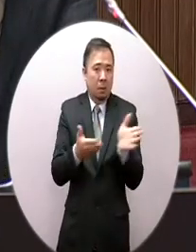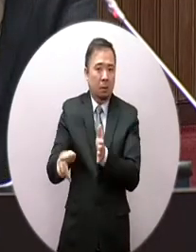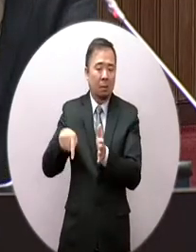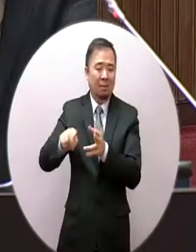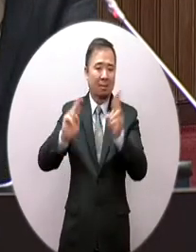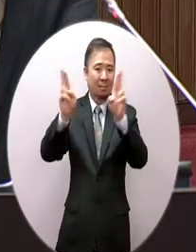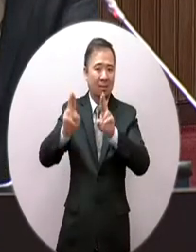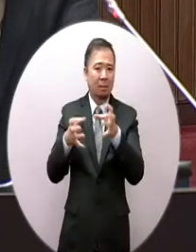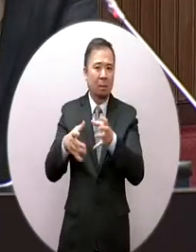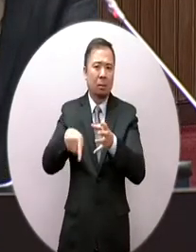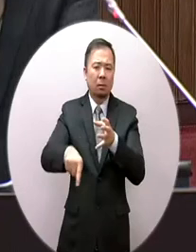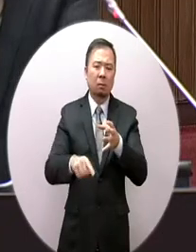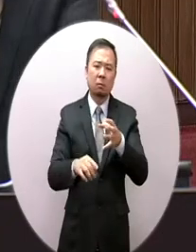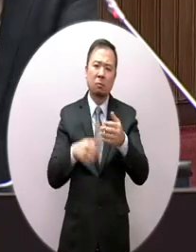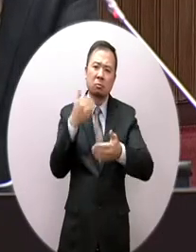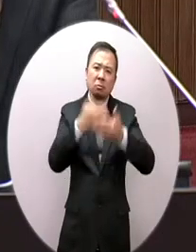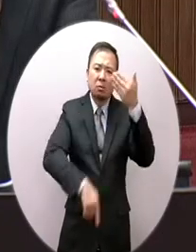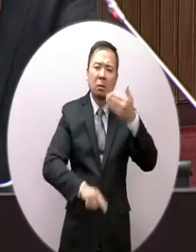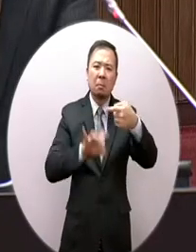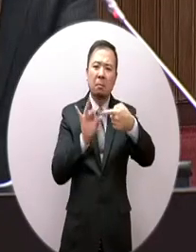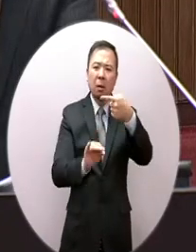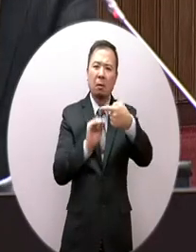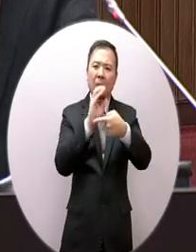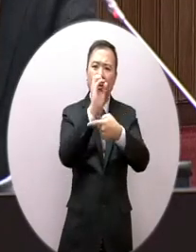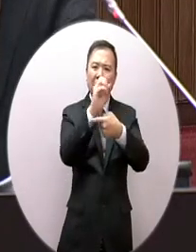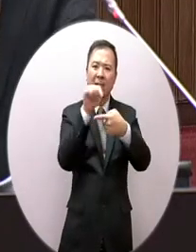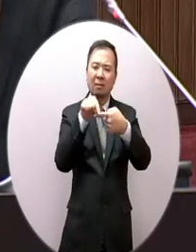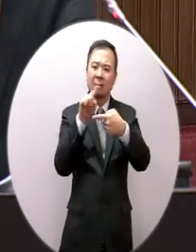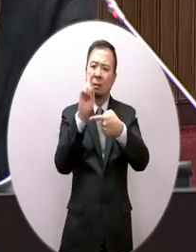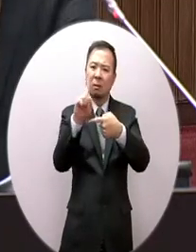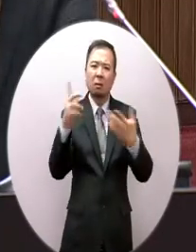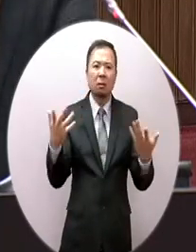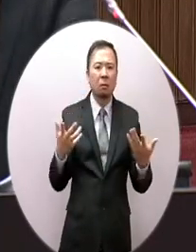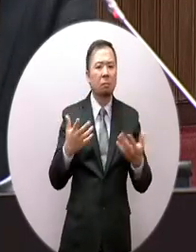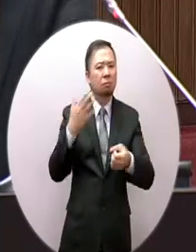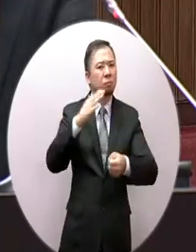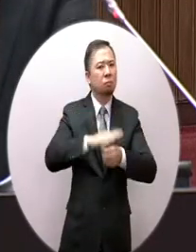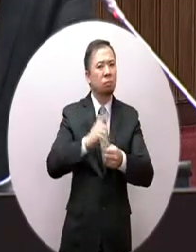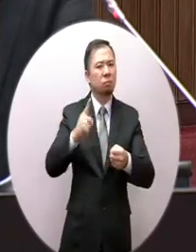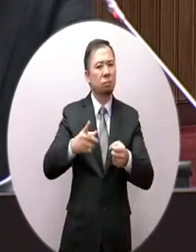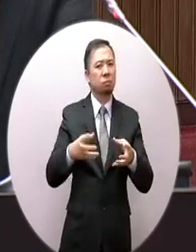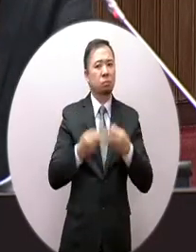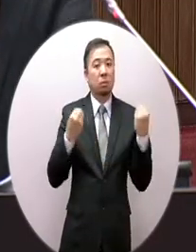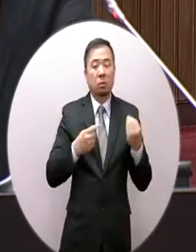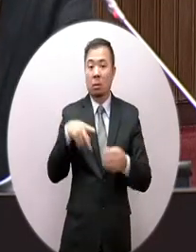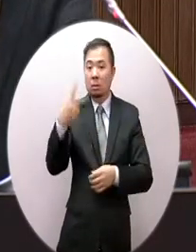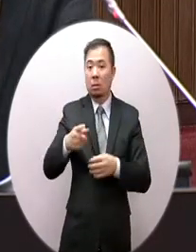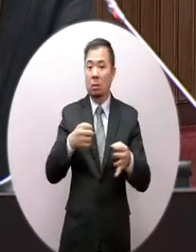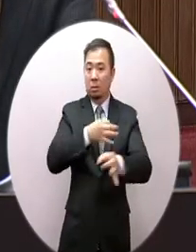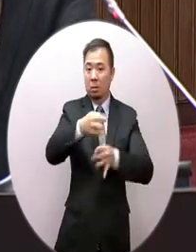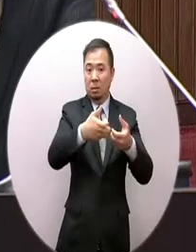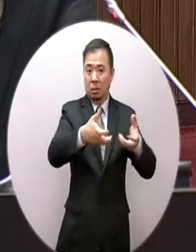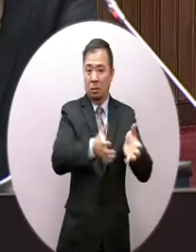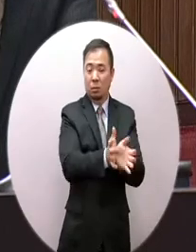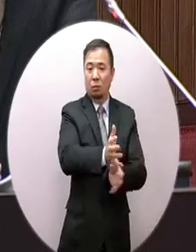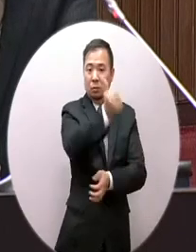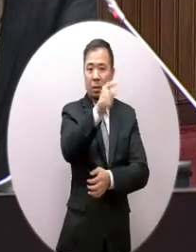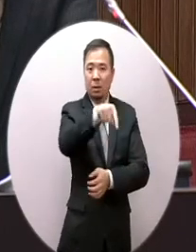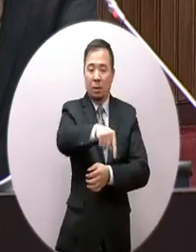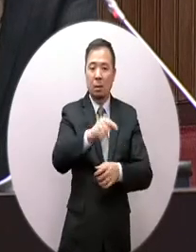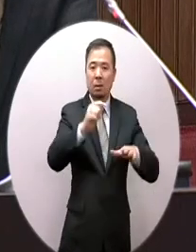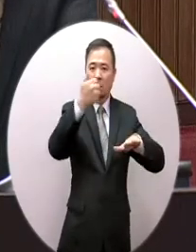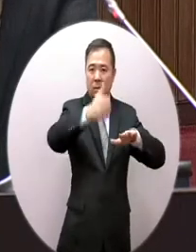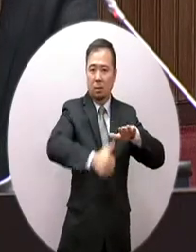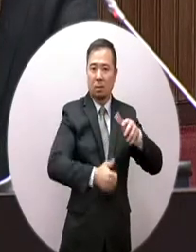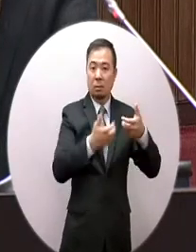必要花1000亿去补这个0.1%吗？哦，那随后经济部长、沈部长和林权人出面召